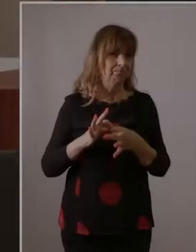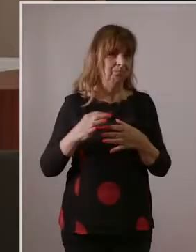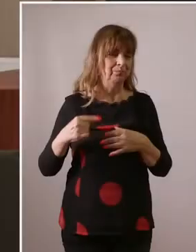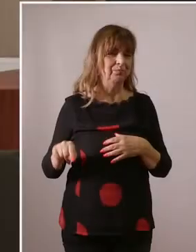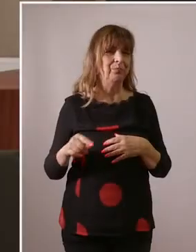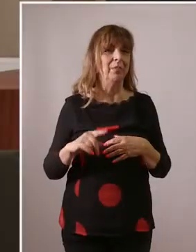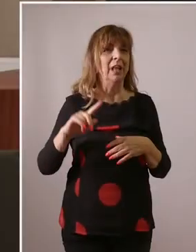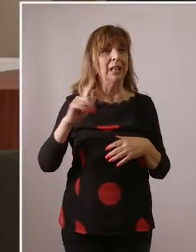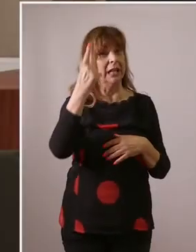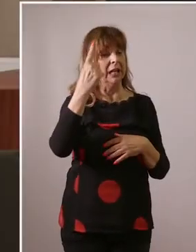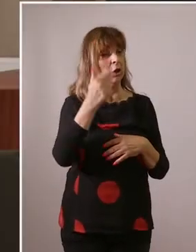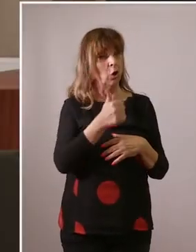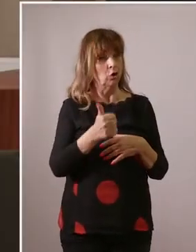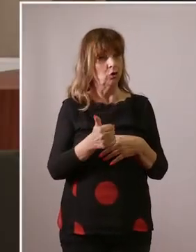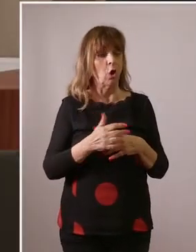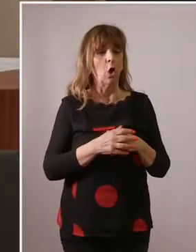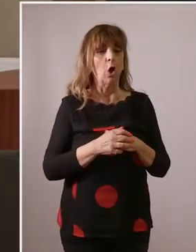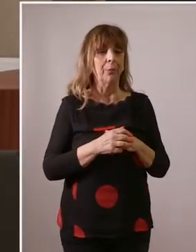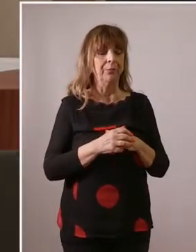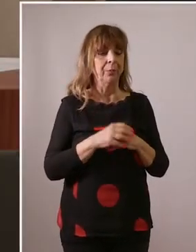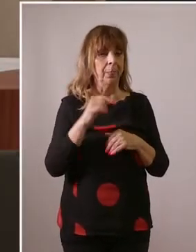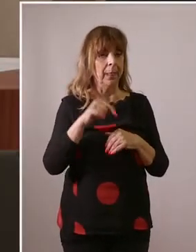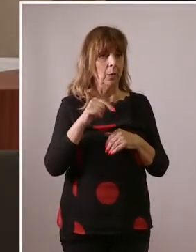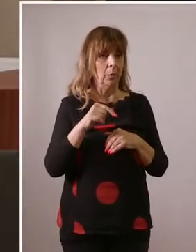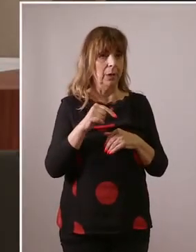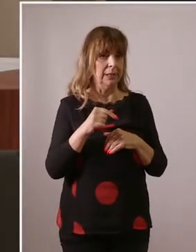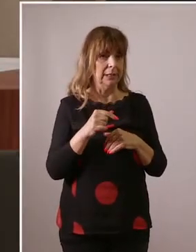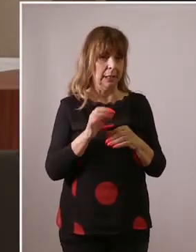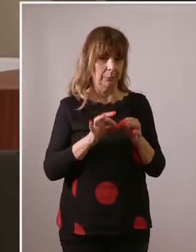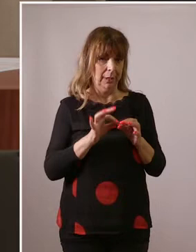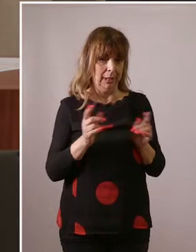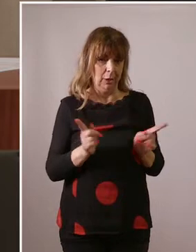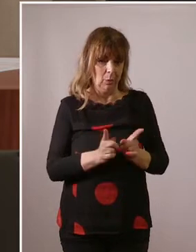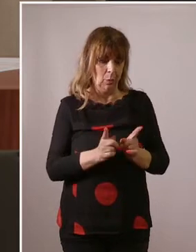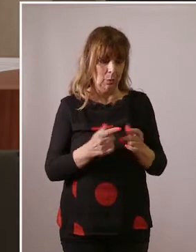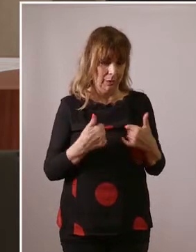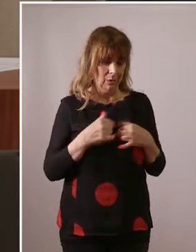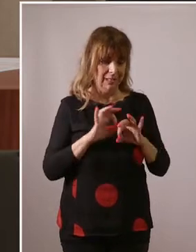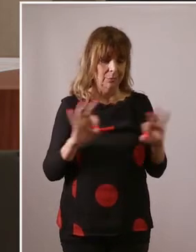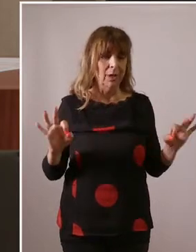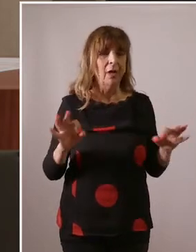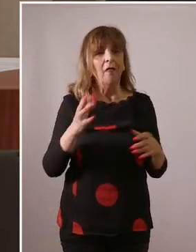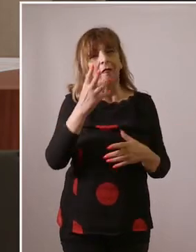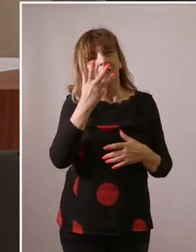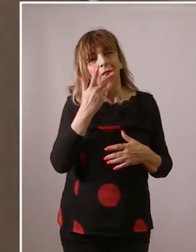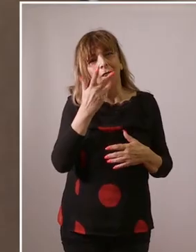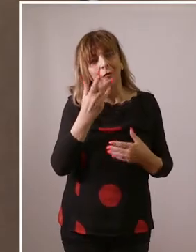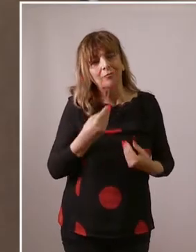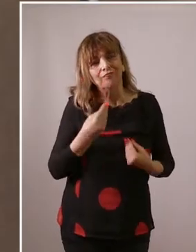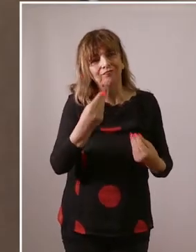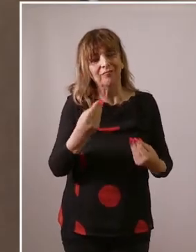diritti e non in queste poche pochi minuti disposizione vorrei cercare di far capire